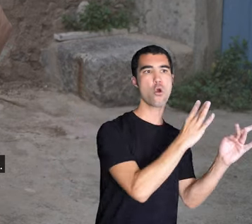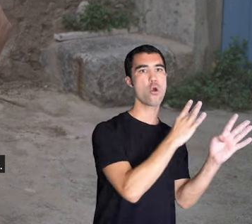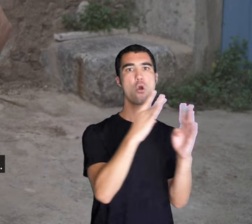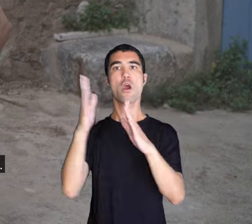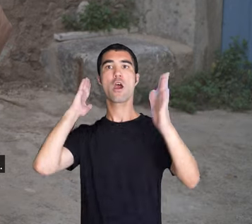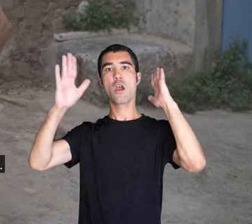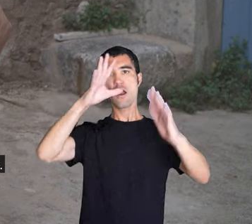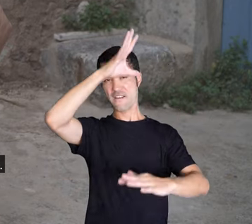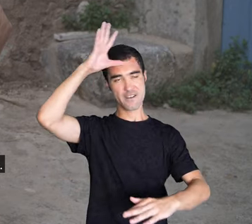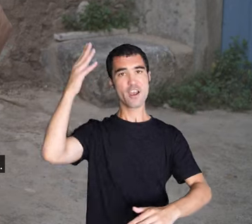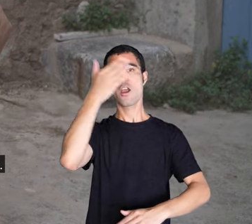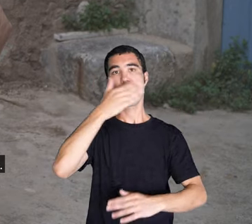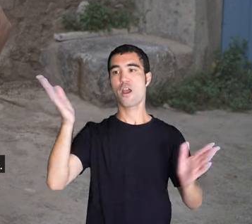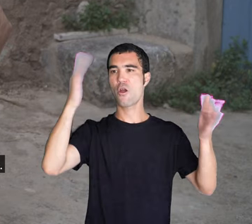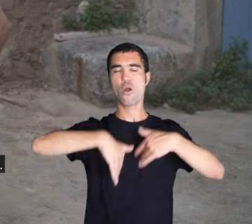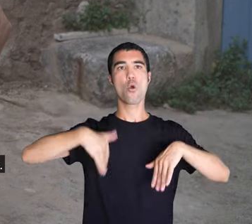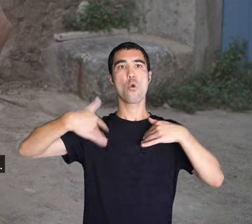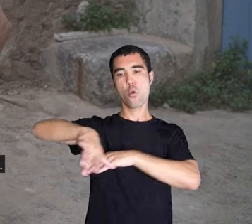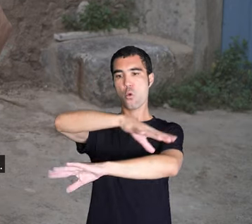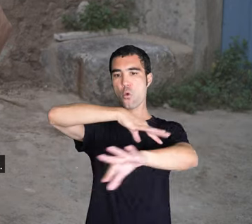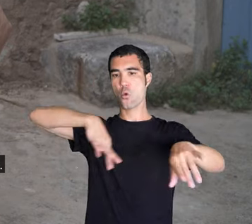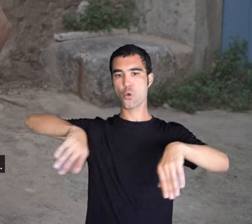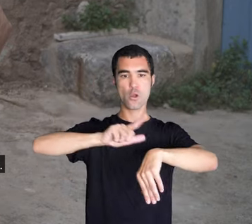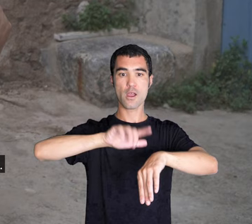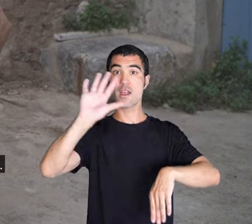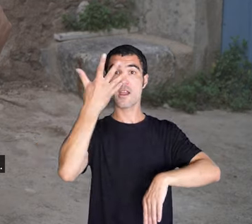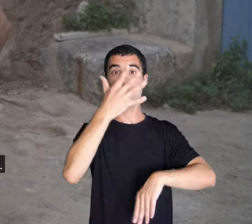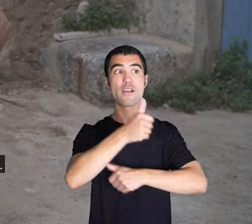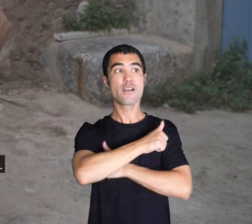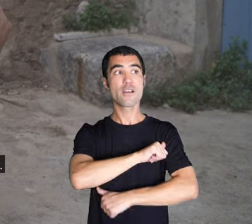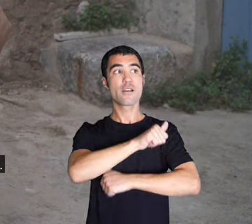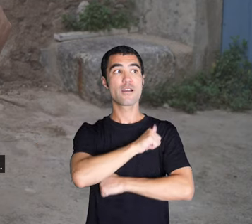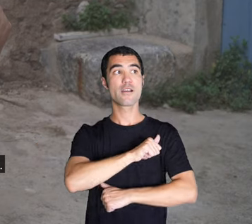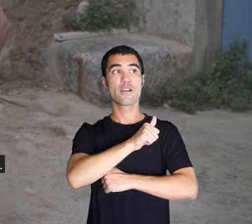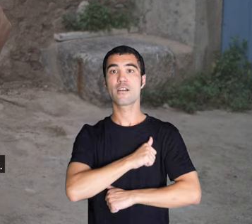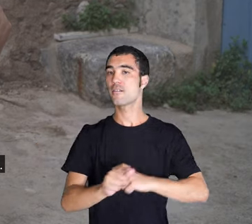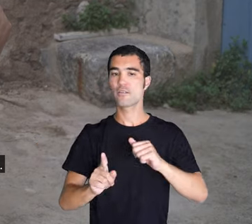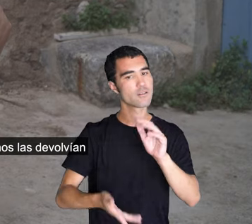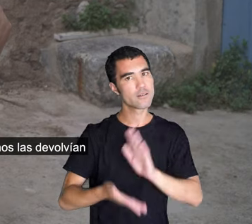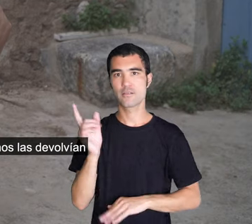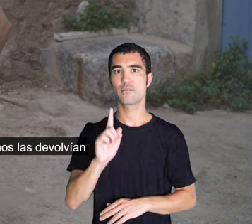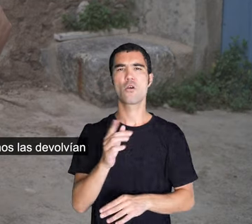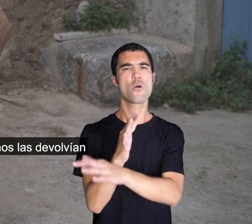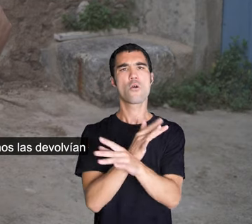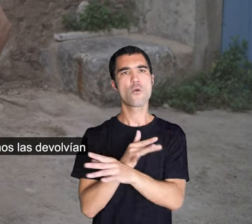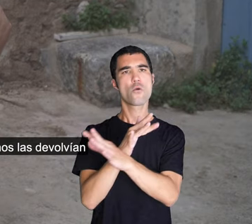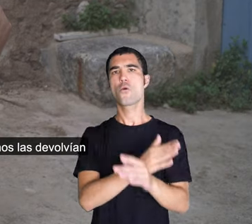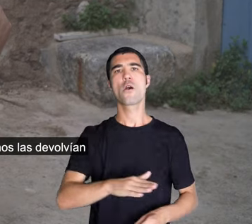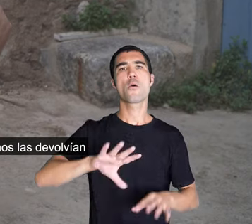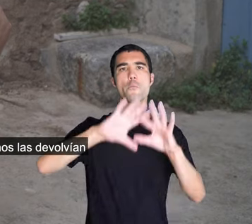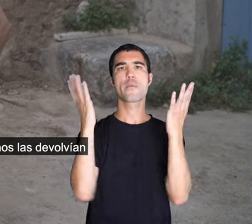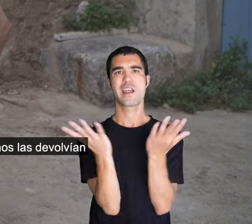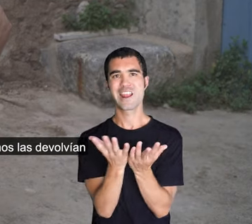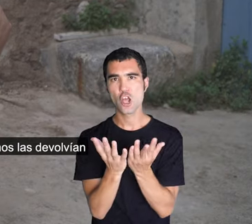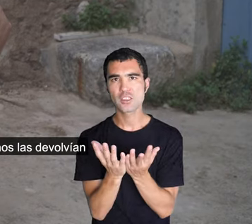s'estiu, quan no hi havia escola, m'entén. Però fins a les cinc els infants no sortien. I jugàvem molt a sa pilota.